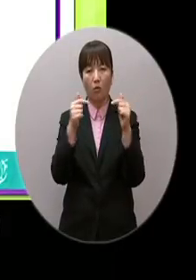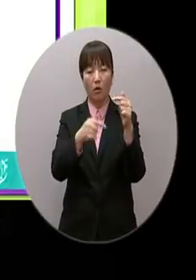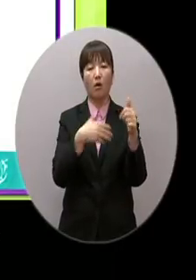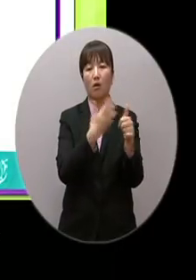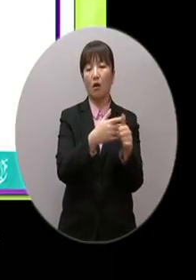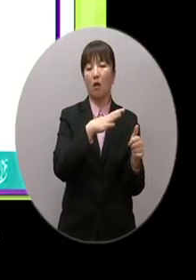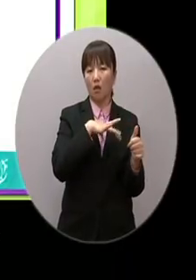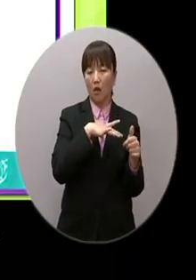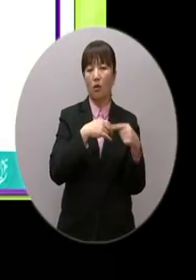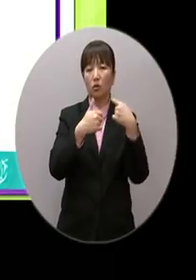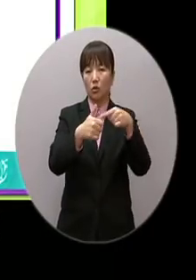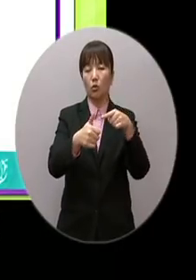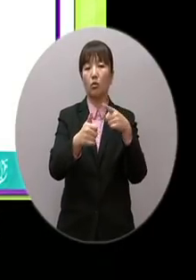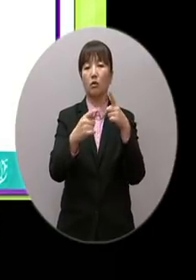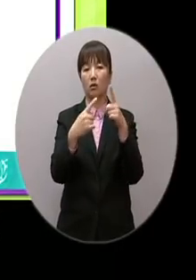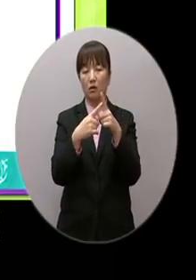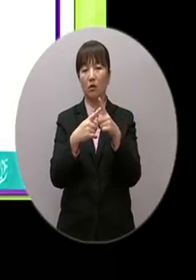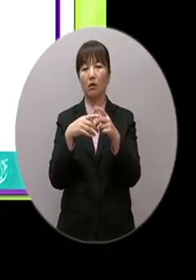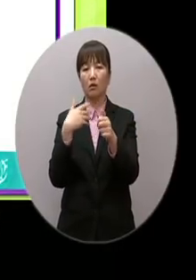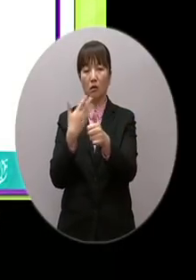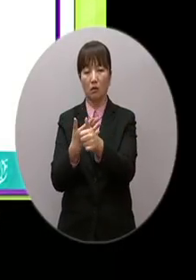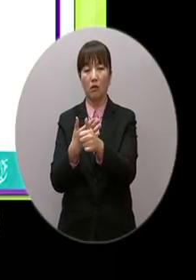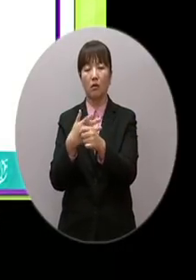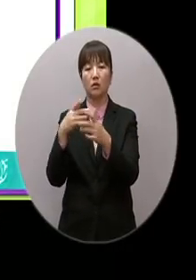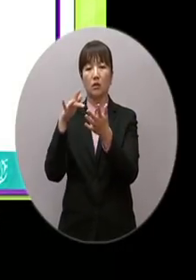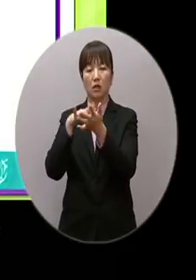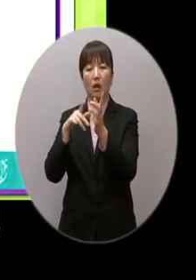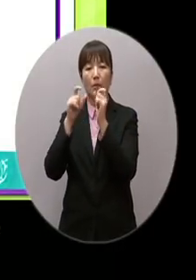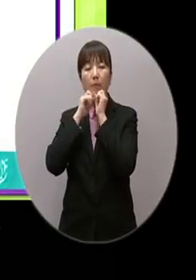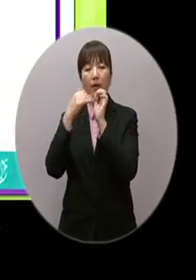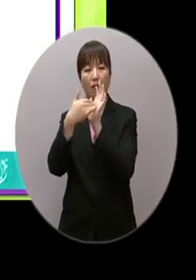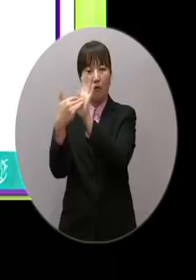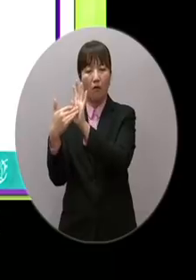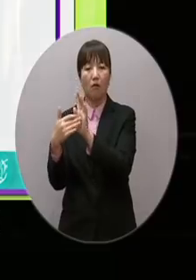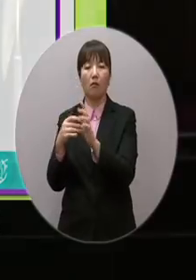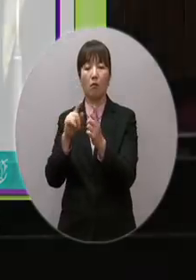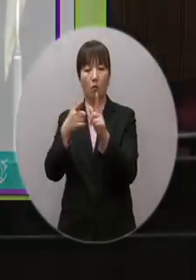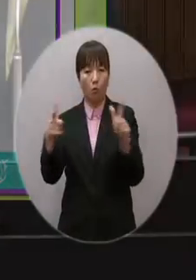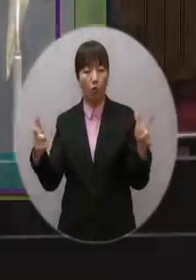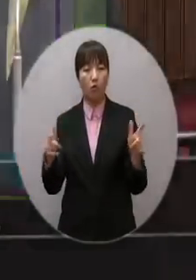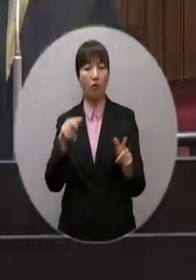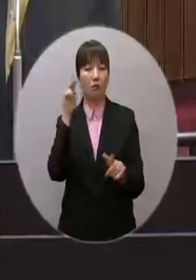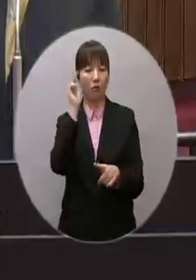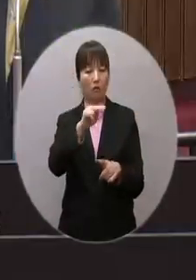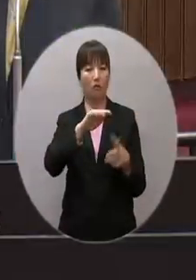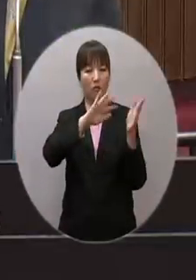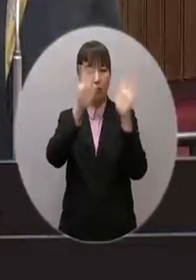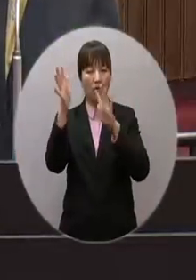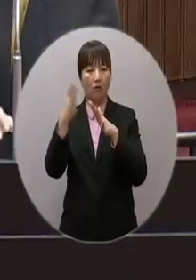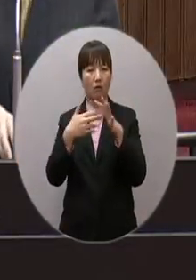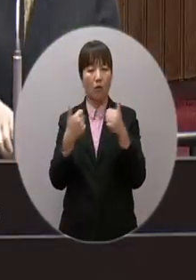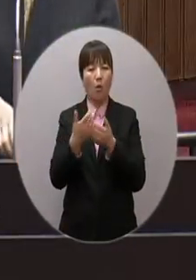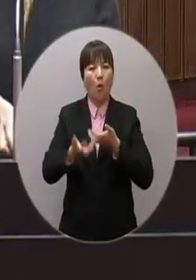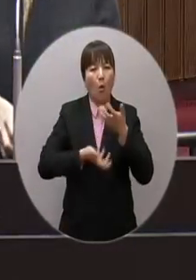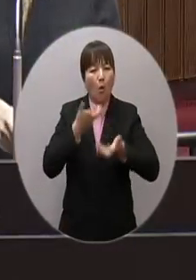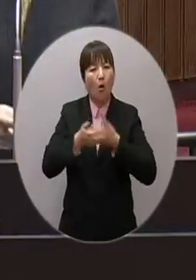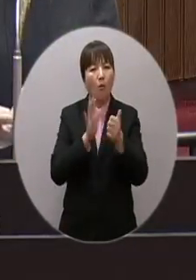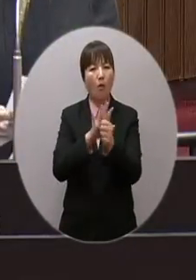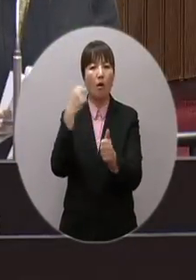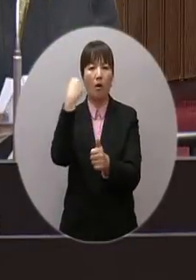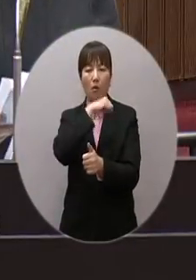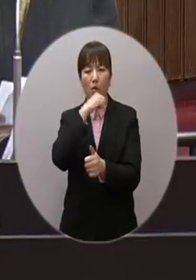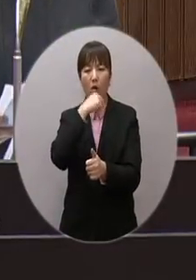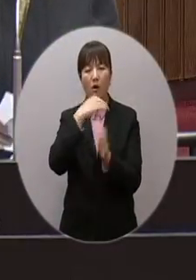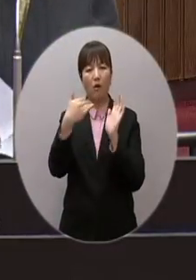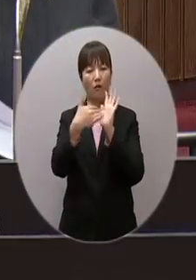老师的、给教育人士的、给各个药品防治的，不晓得院长，你看到这样子的团体这么热心要帮台湾